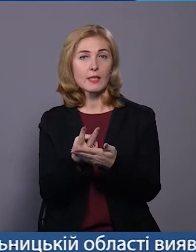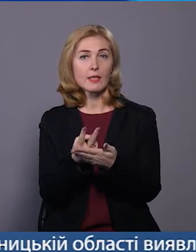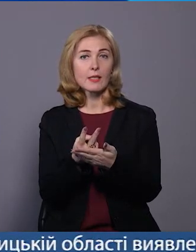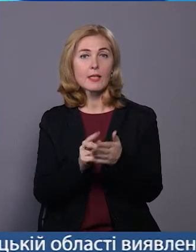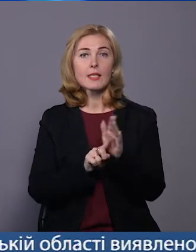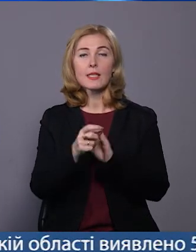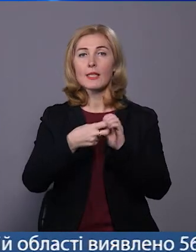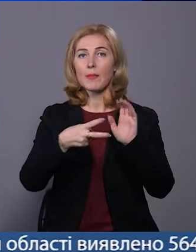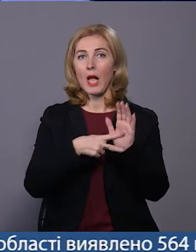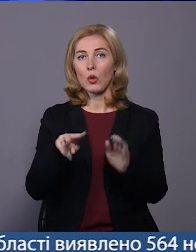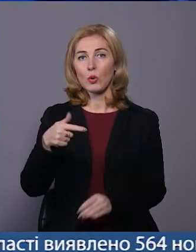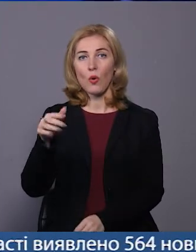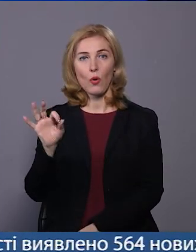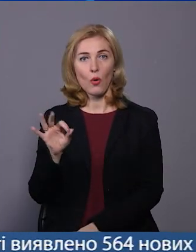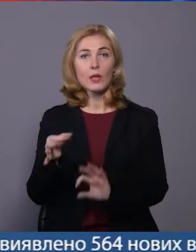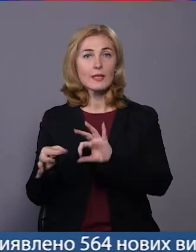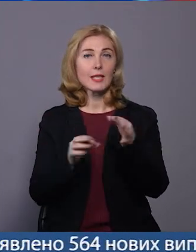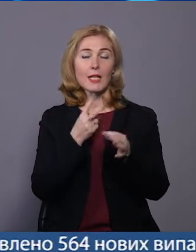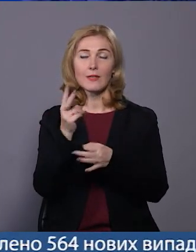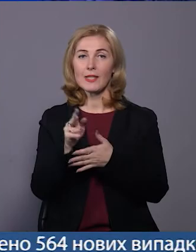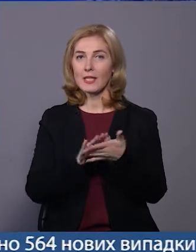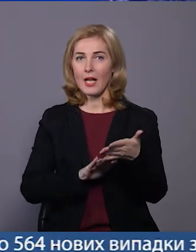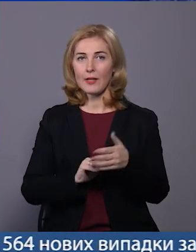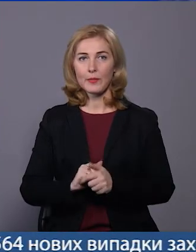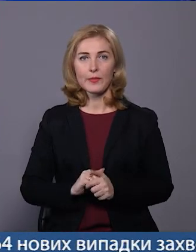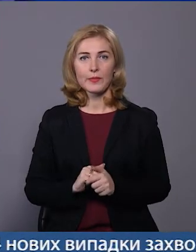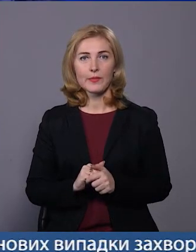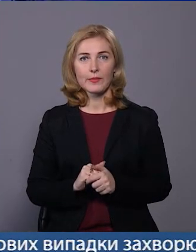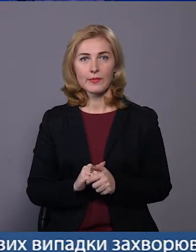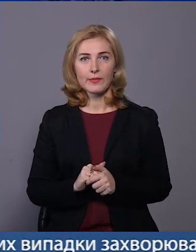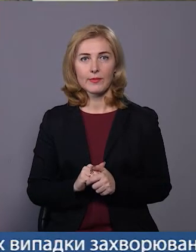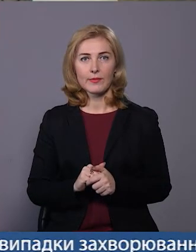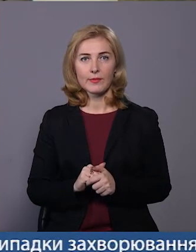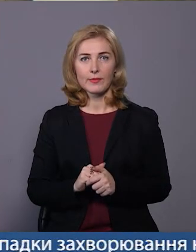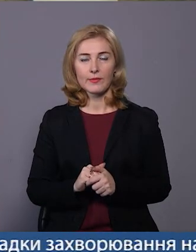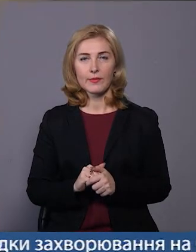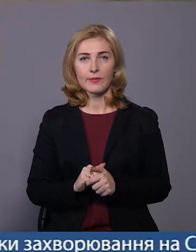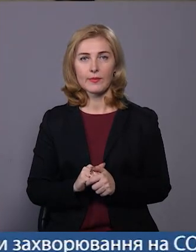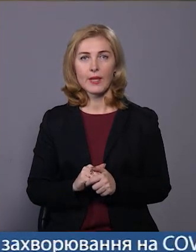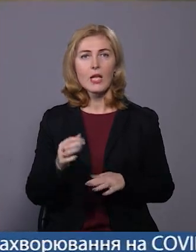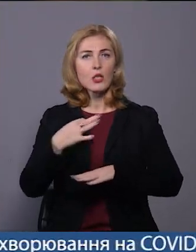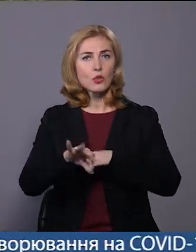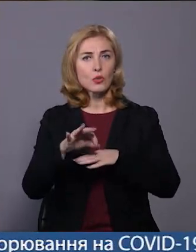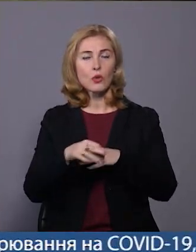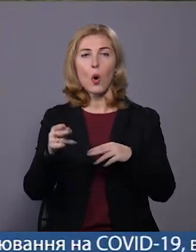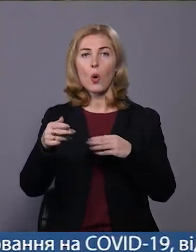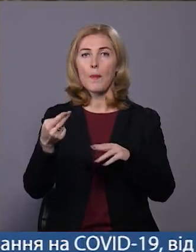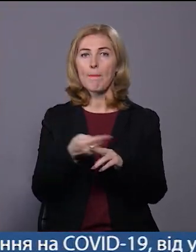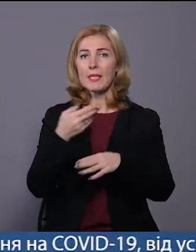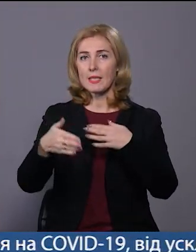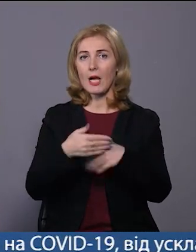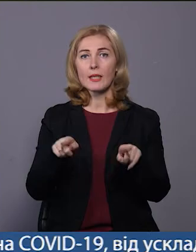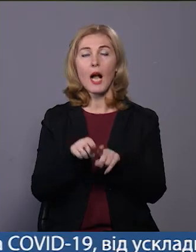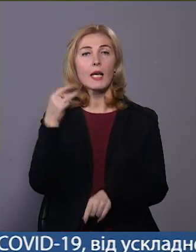з 17 лютого. Деталі у сюжеті Аліни Косаревої. Жорстоку та безкарну – таку